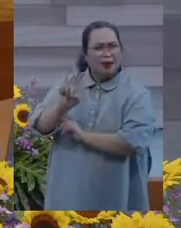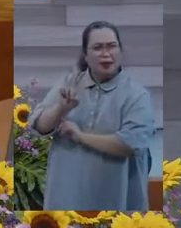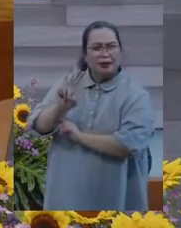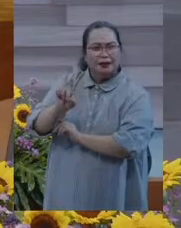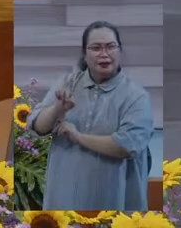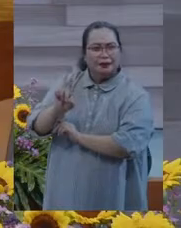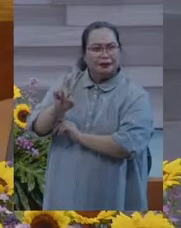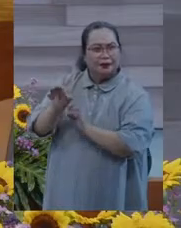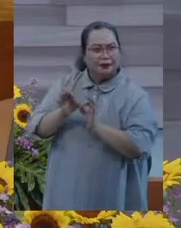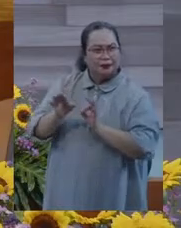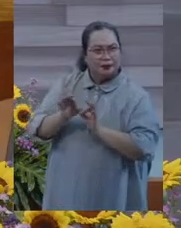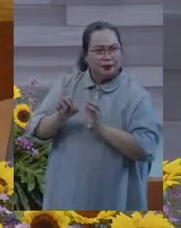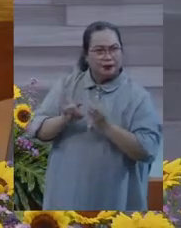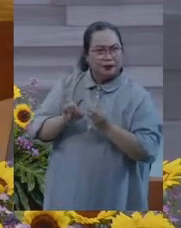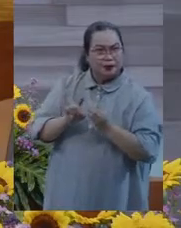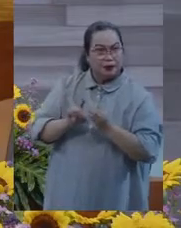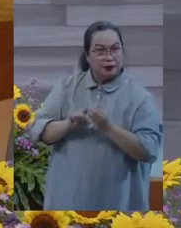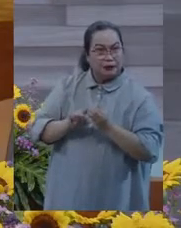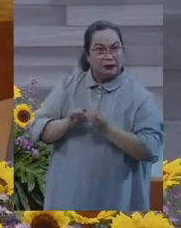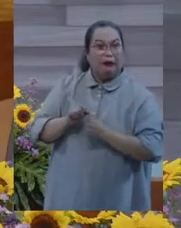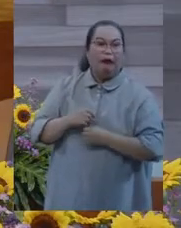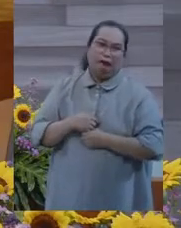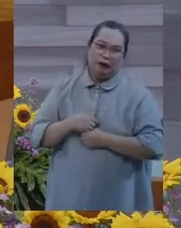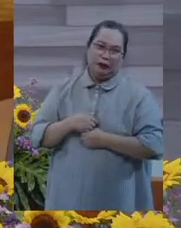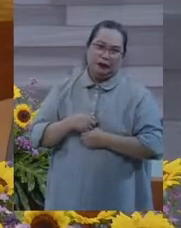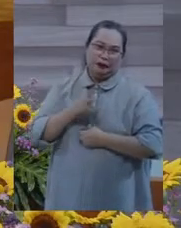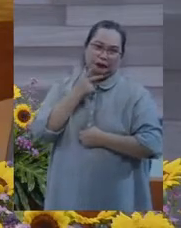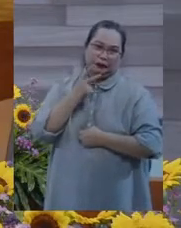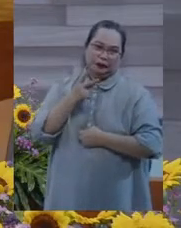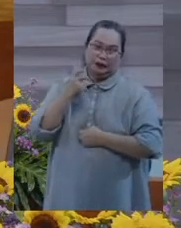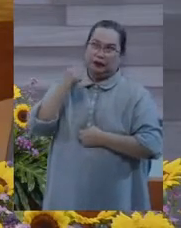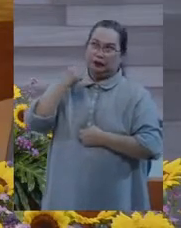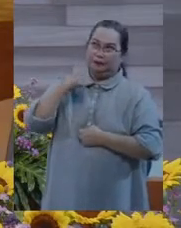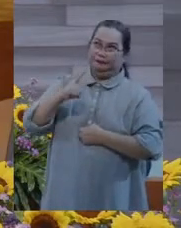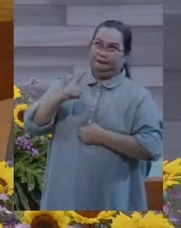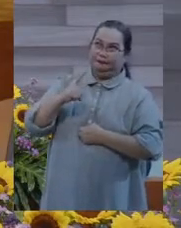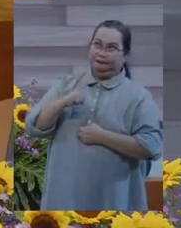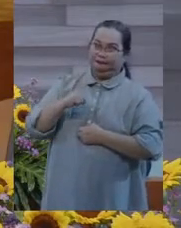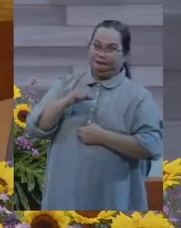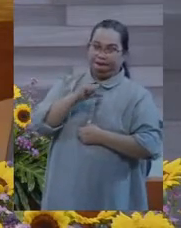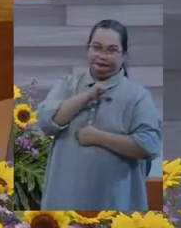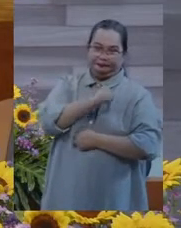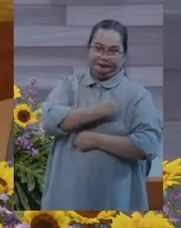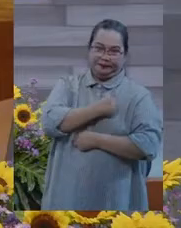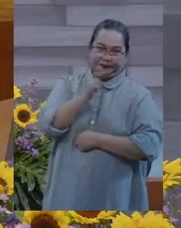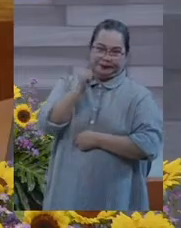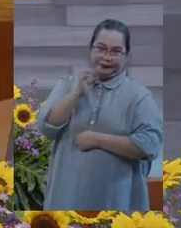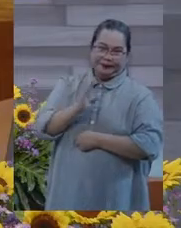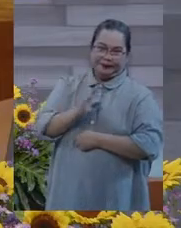Makikita natin ang kanilang pagsasalungat sa otoridad ng Diyos.